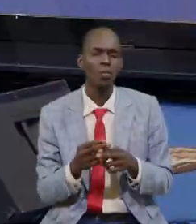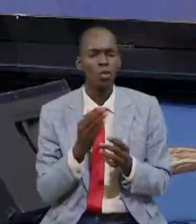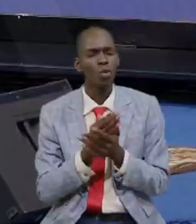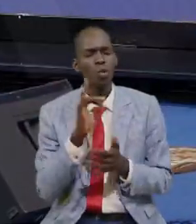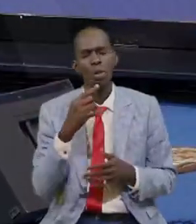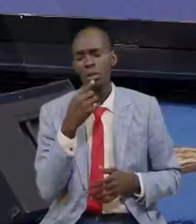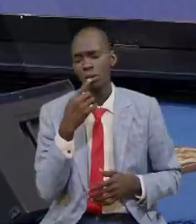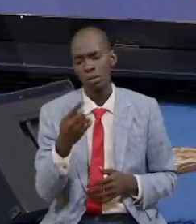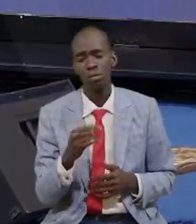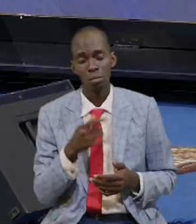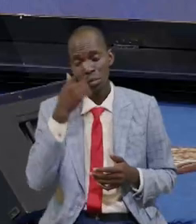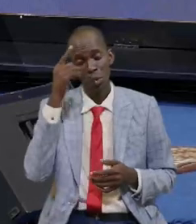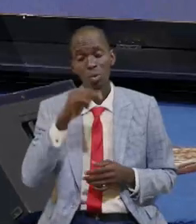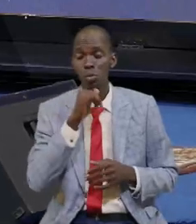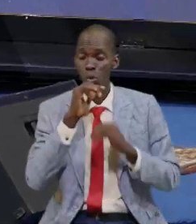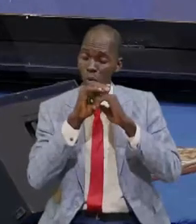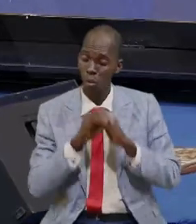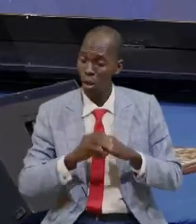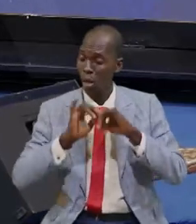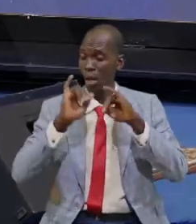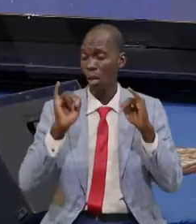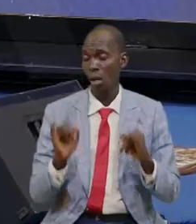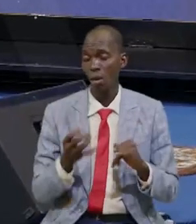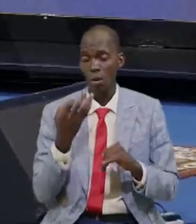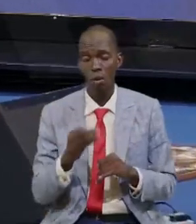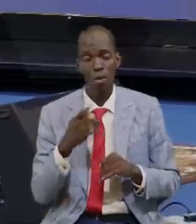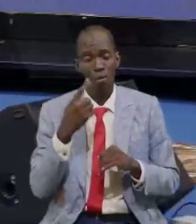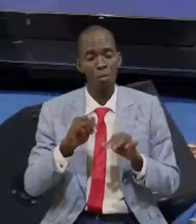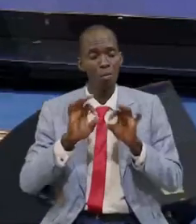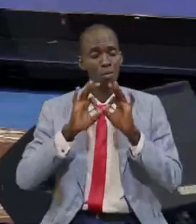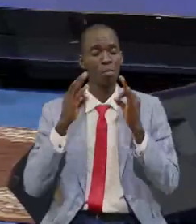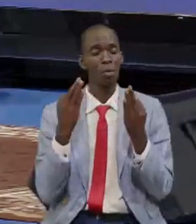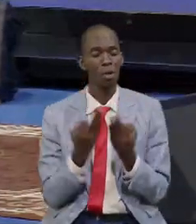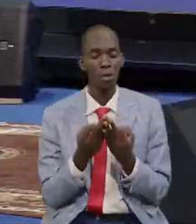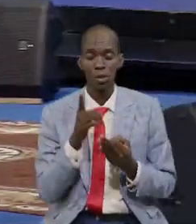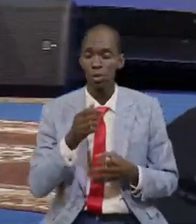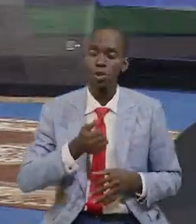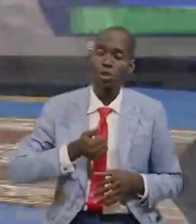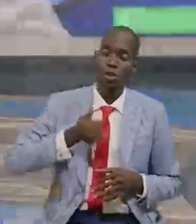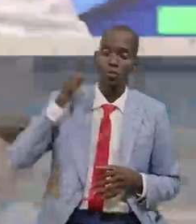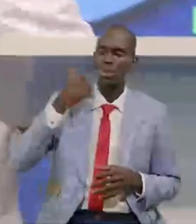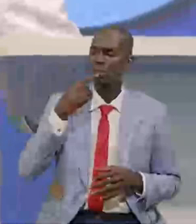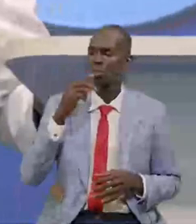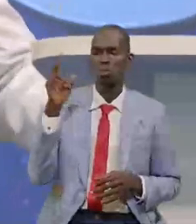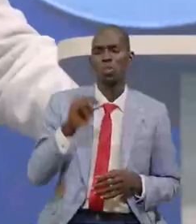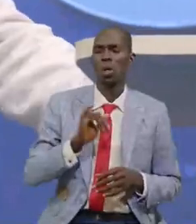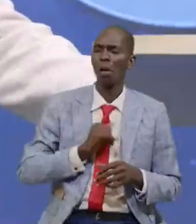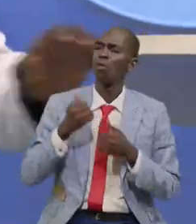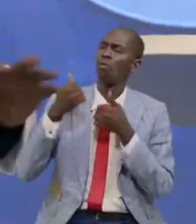dit que parce que tu ne vas pas adorer l'idole de la famille et tu refuses, tu dis que je suis le